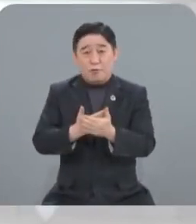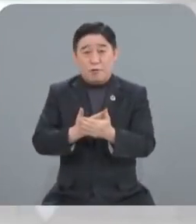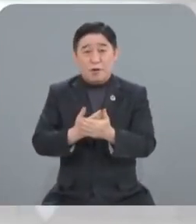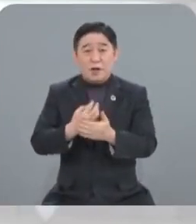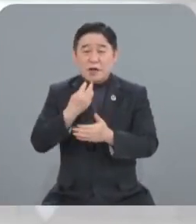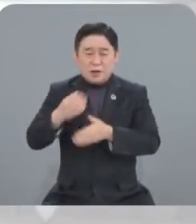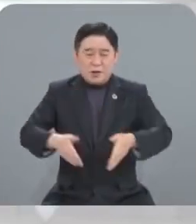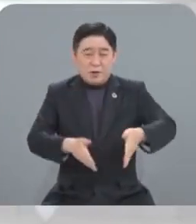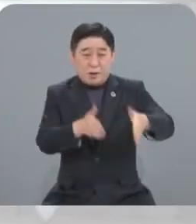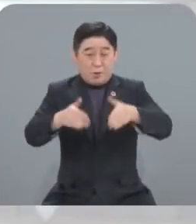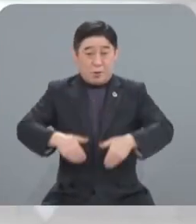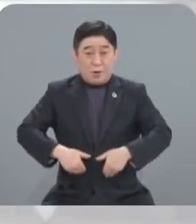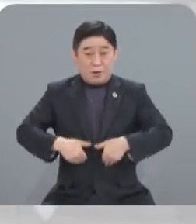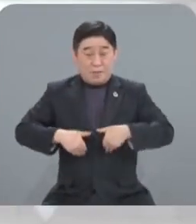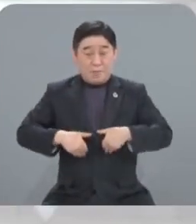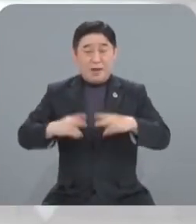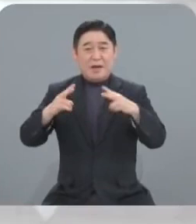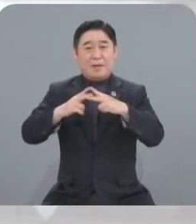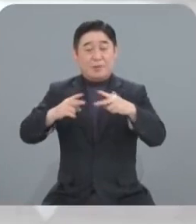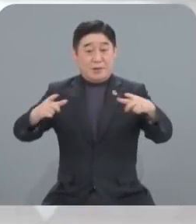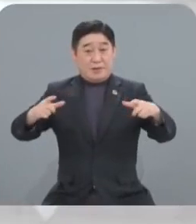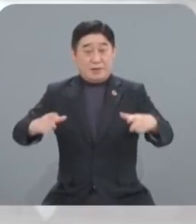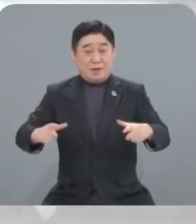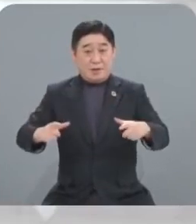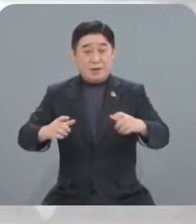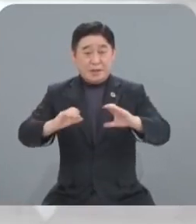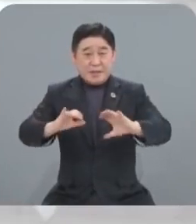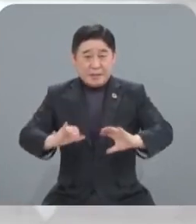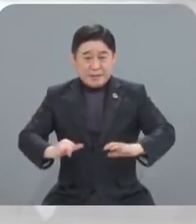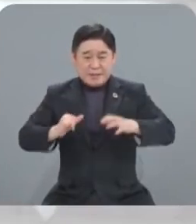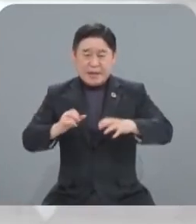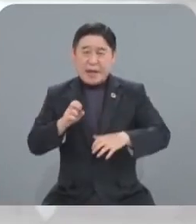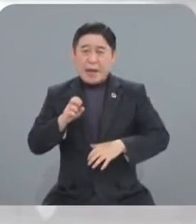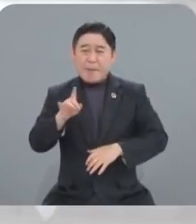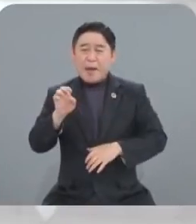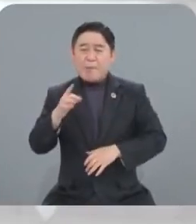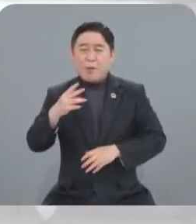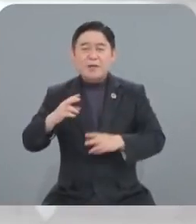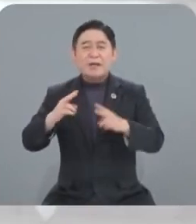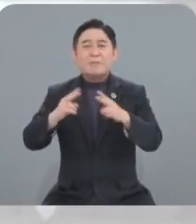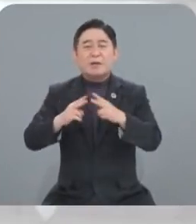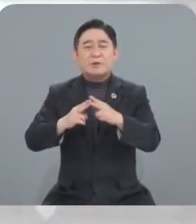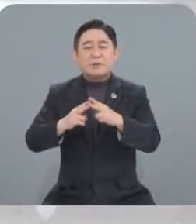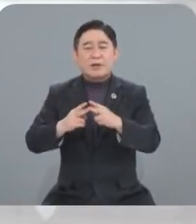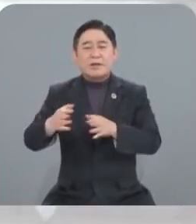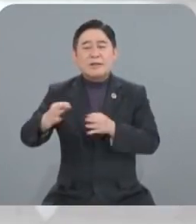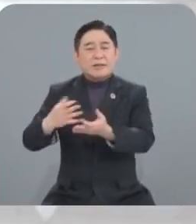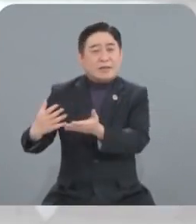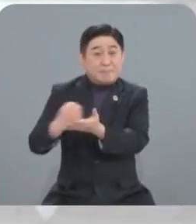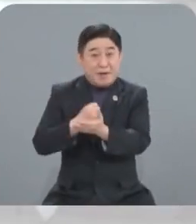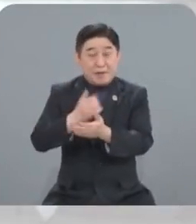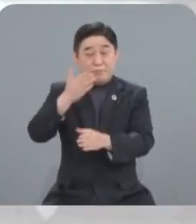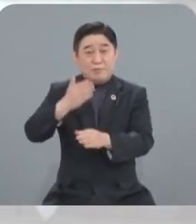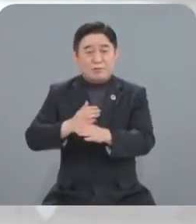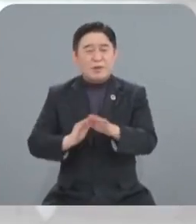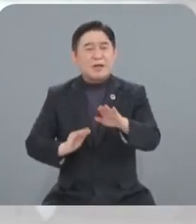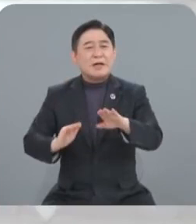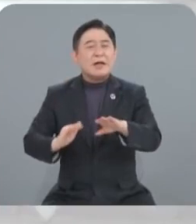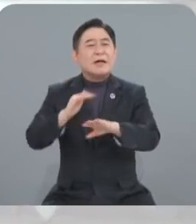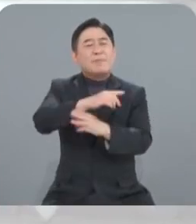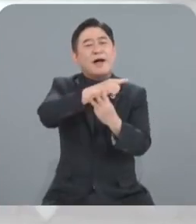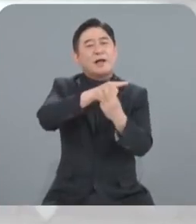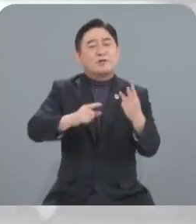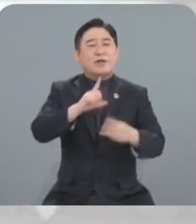경기남부 이 반도체 벨트는 세계 메모리 시장을 거의 독점하고 있습니다 파주 lcd